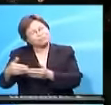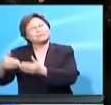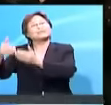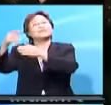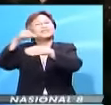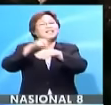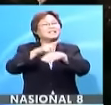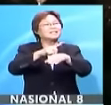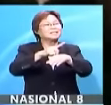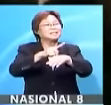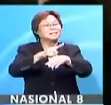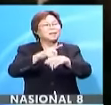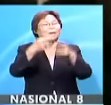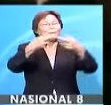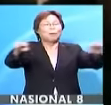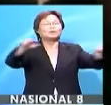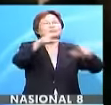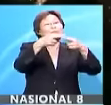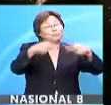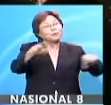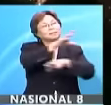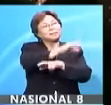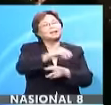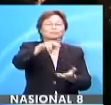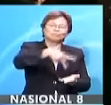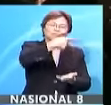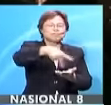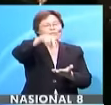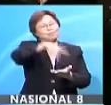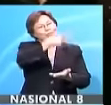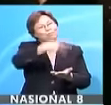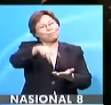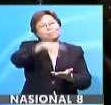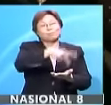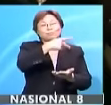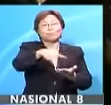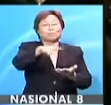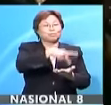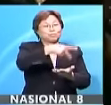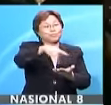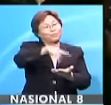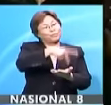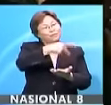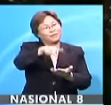di peresmiannya dan juga persembahan yang